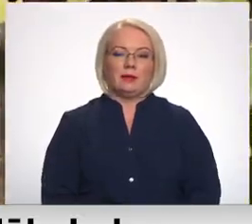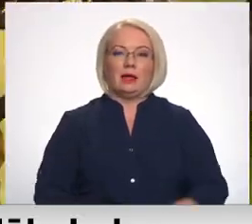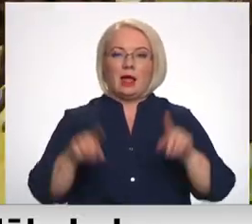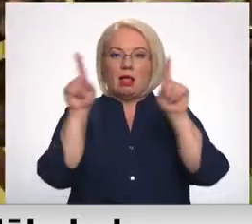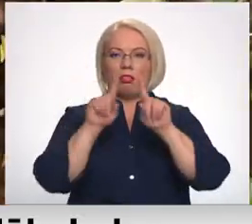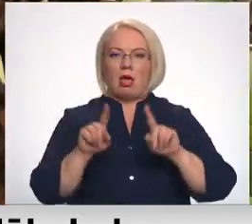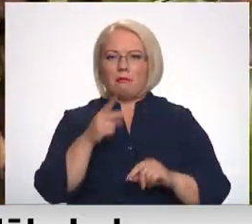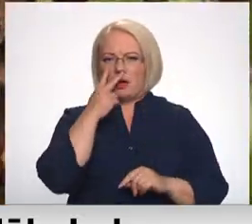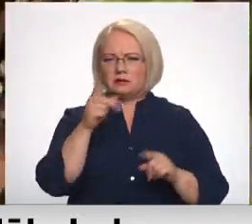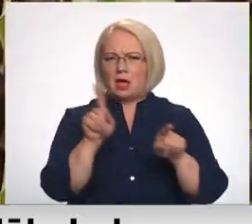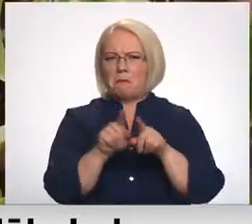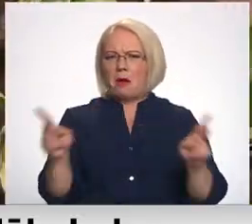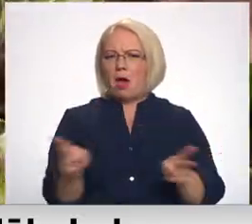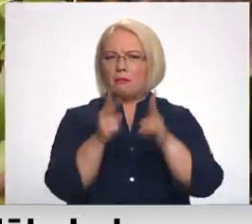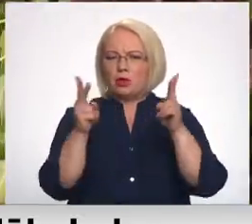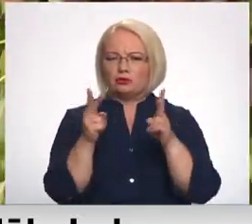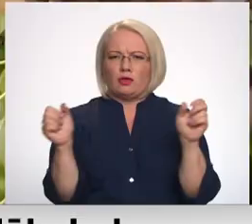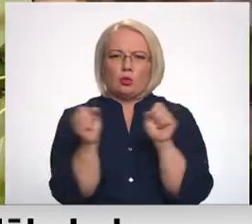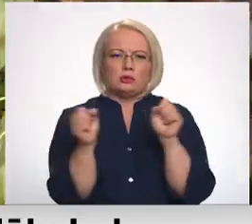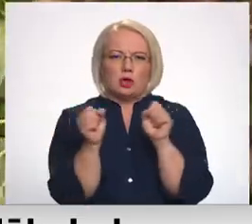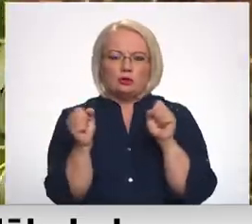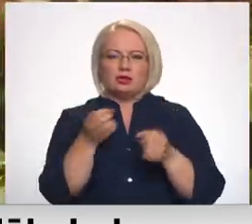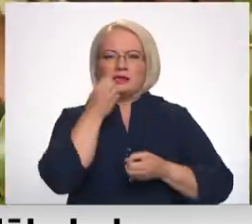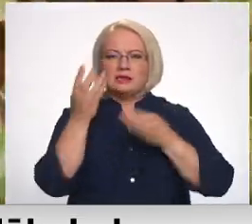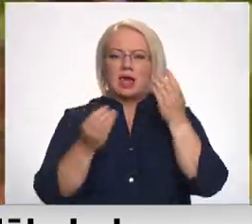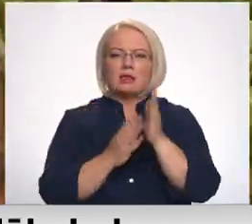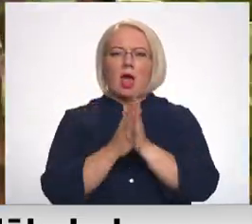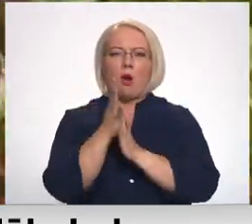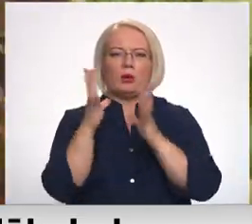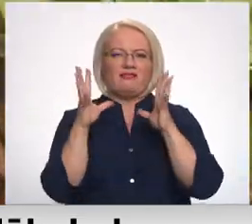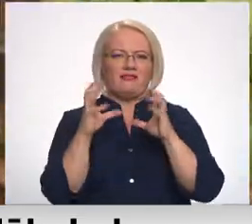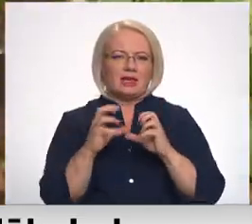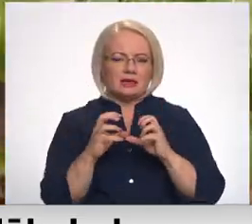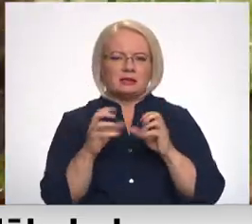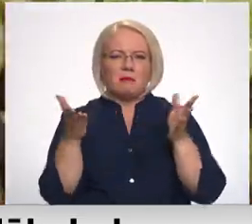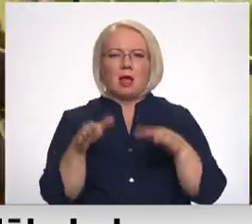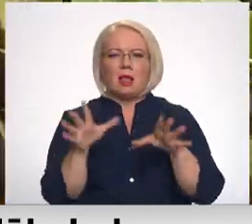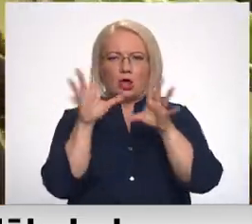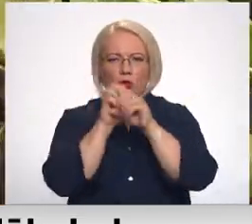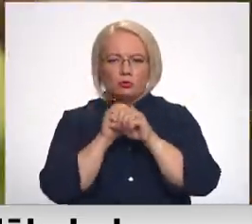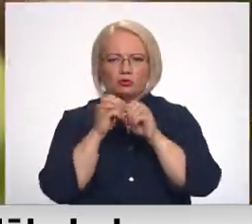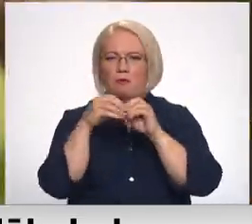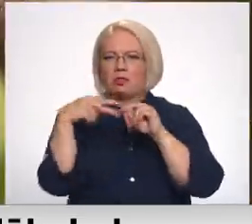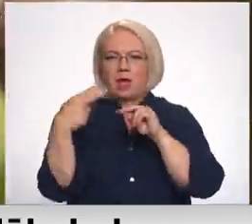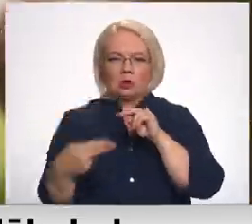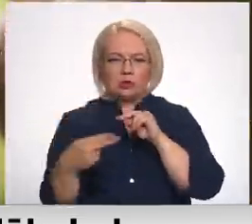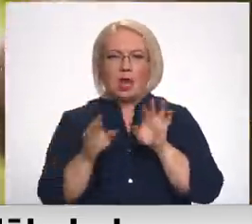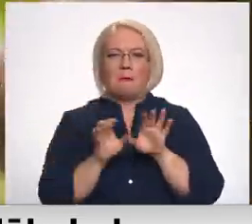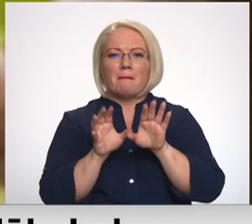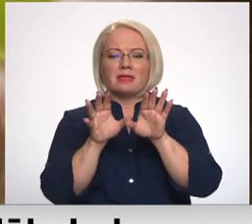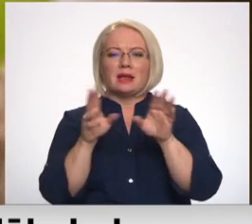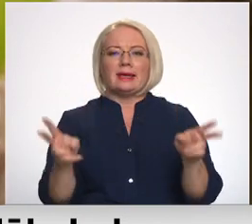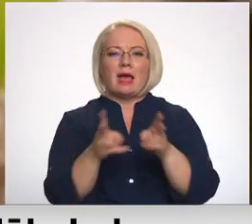Lapas izskatās kā apdegušas vai nosalušas. Ziedi un augļi vīst, kļūst tumši, bet nenokrīt. Bakteriālā